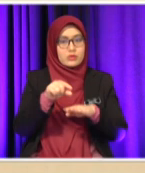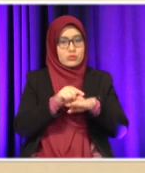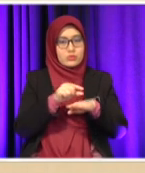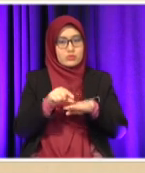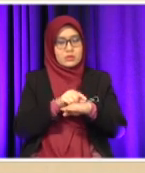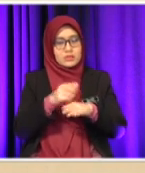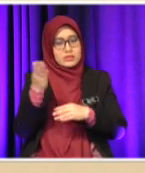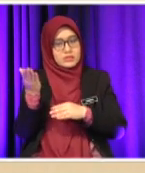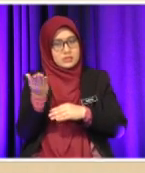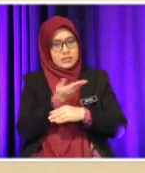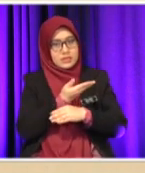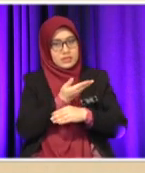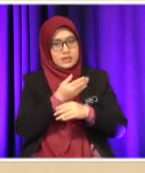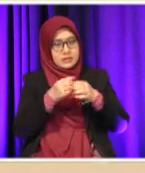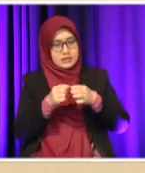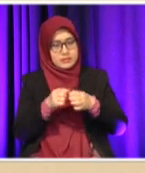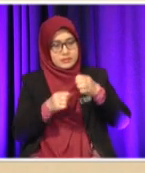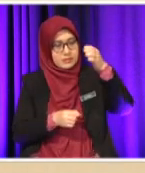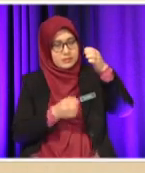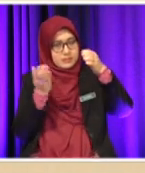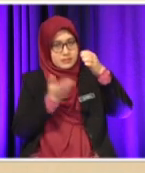itu gambar yang pertama Tunjukkan